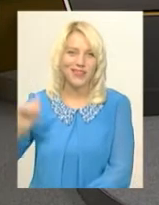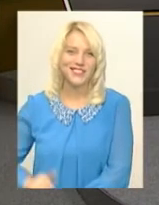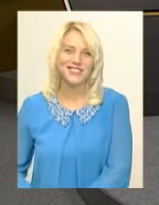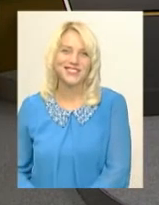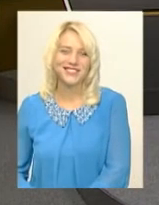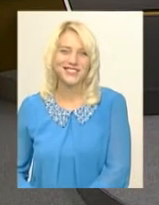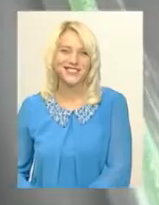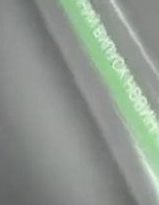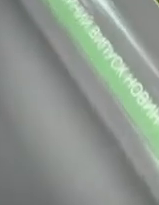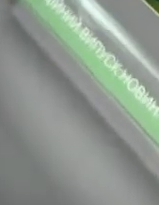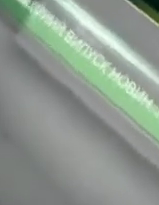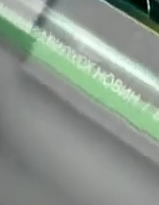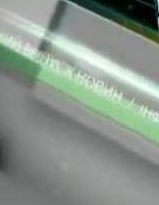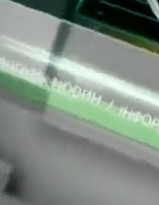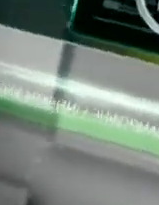ефірі.